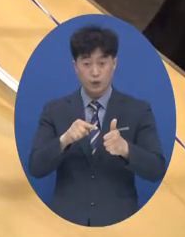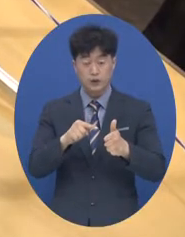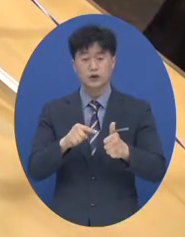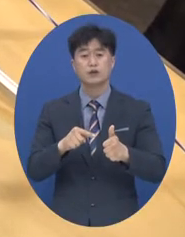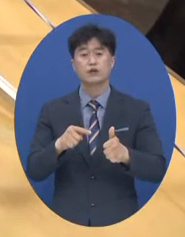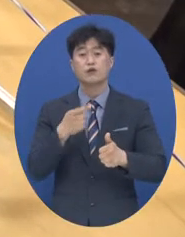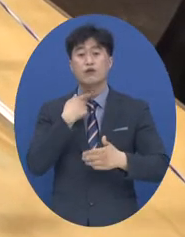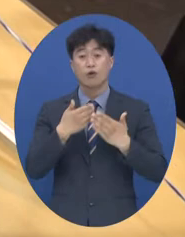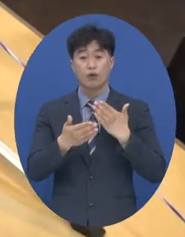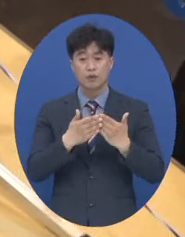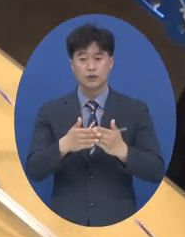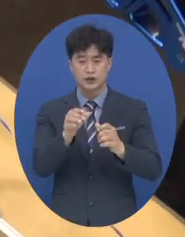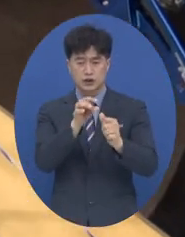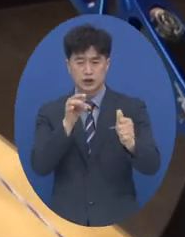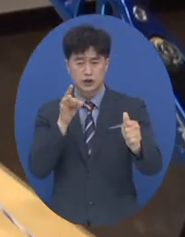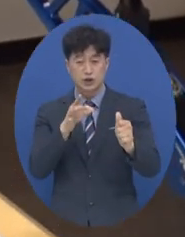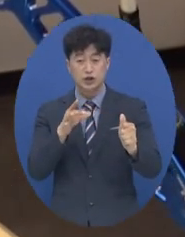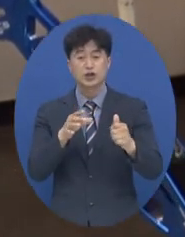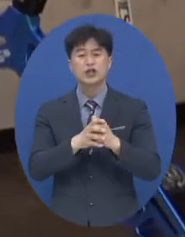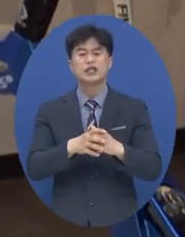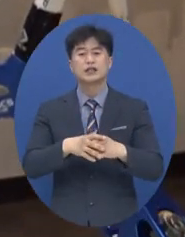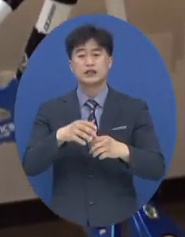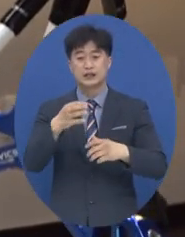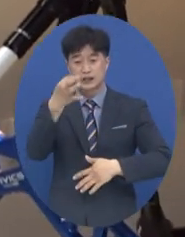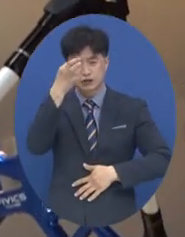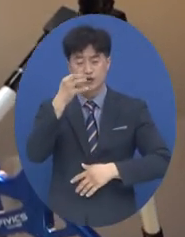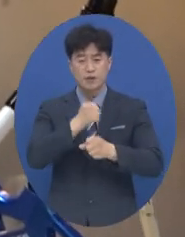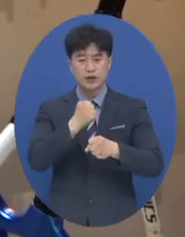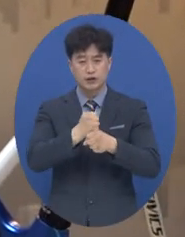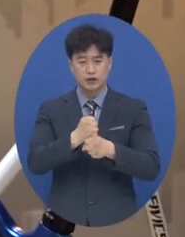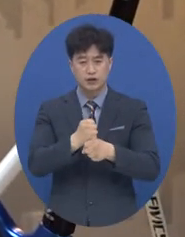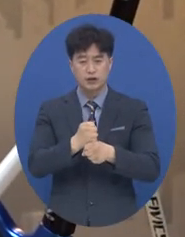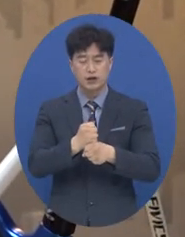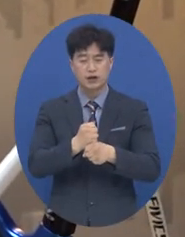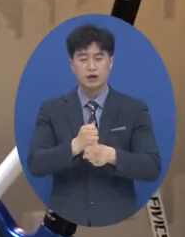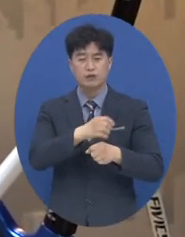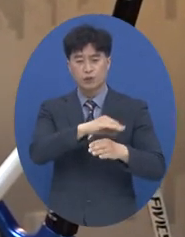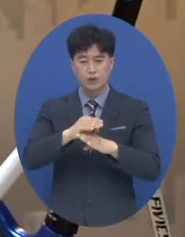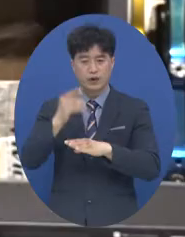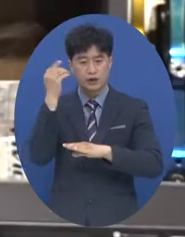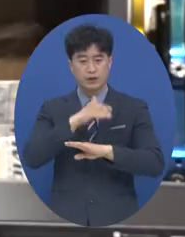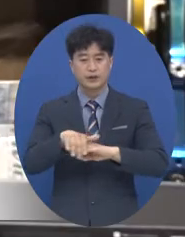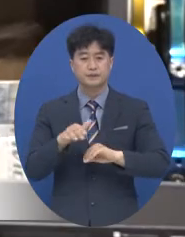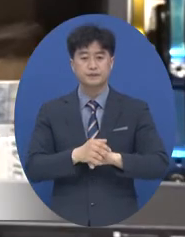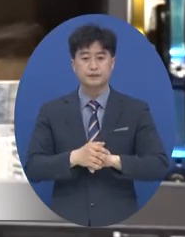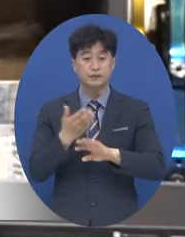내공은 양궁 장비를 만드는 회사에서 제품 개발에 녹여낼 생각입니다.